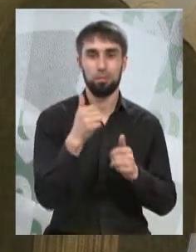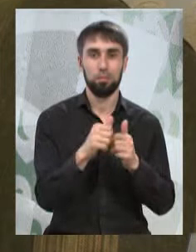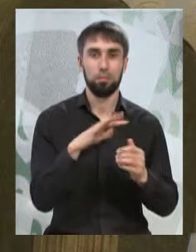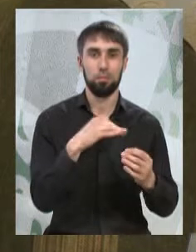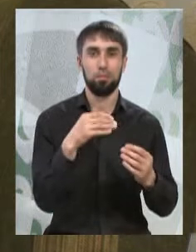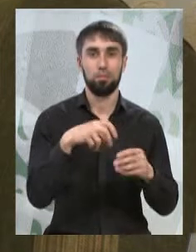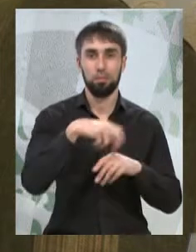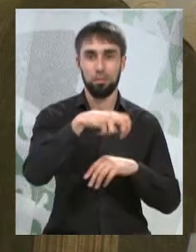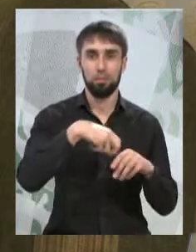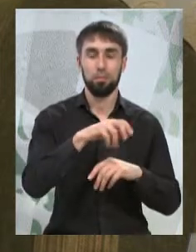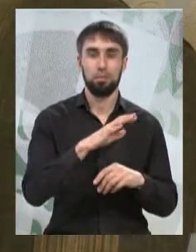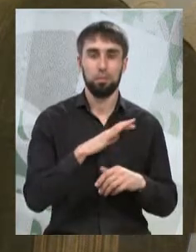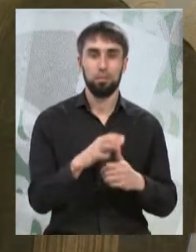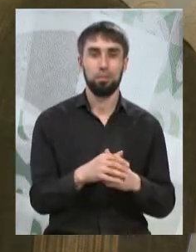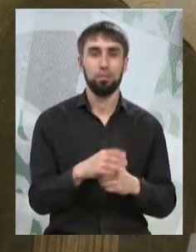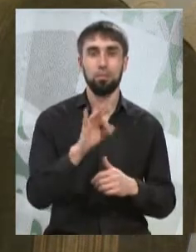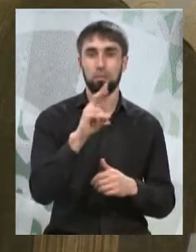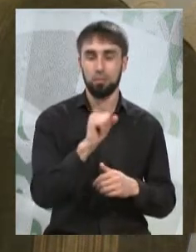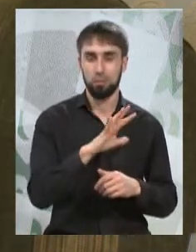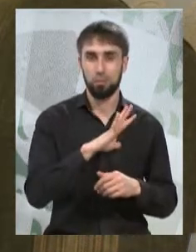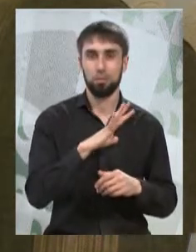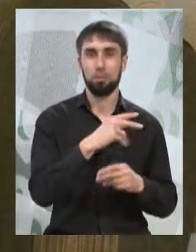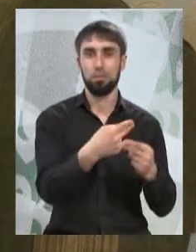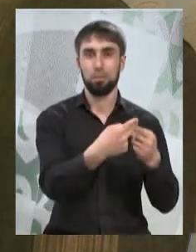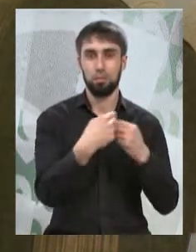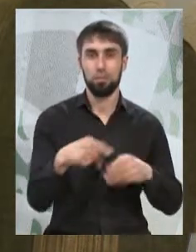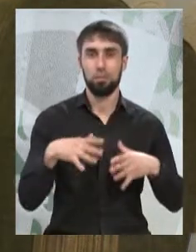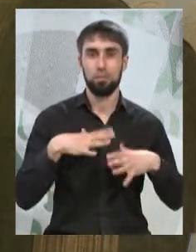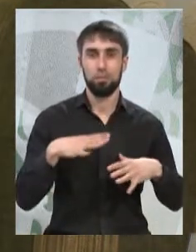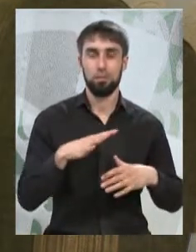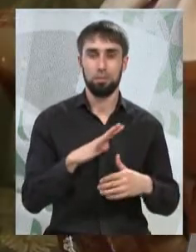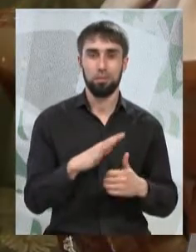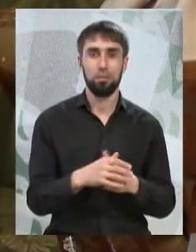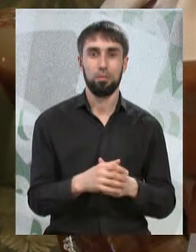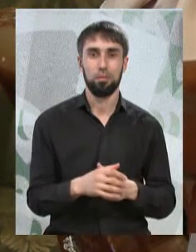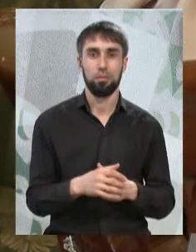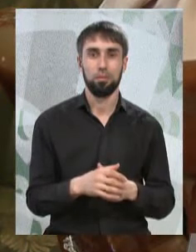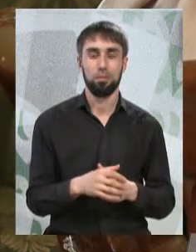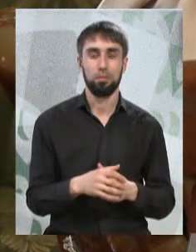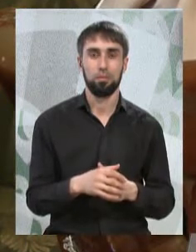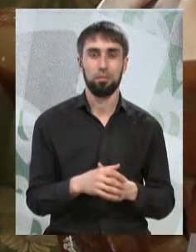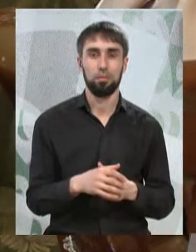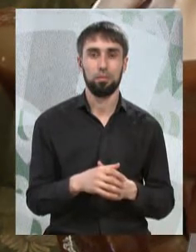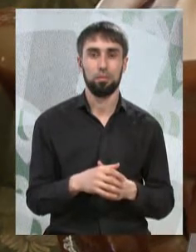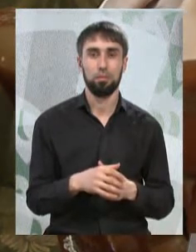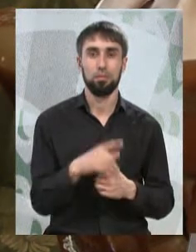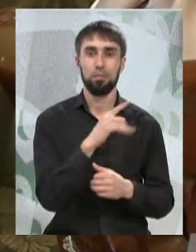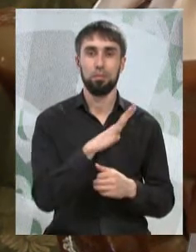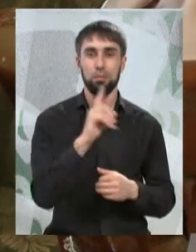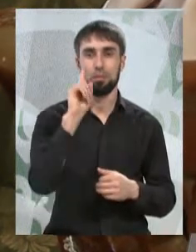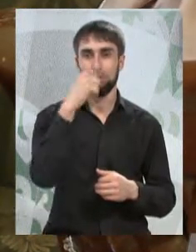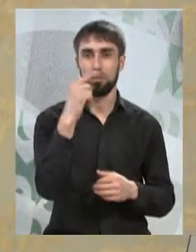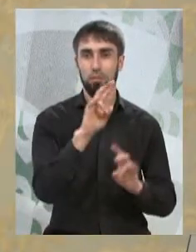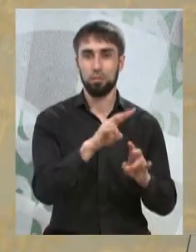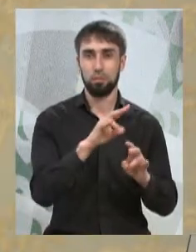она переписывалась, она к нам на Кавказ приезжала. В Есельском районе Ахильговы прожили только год.